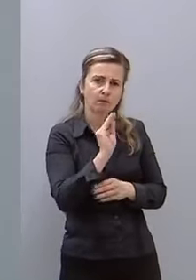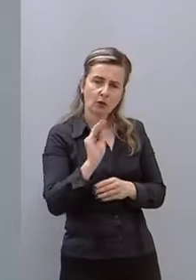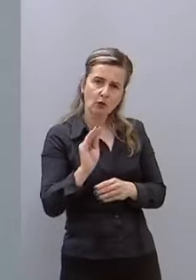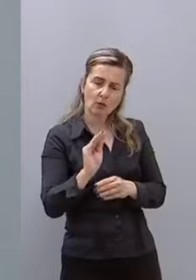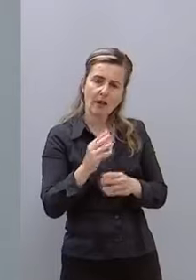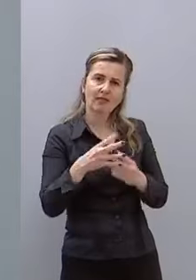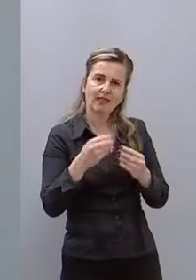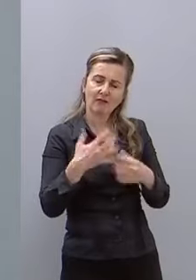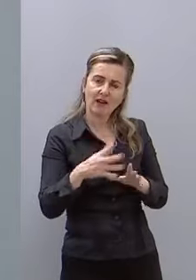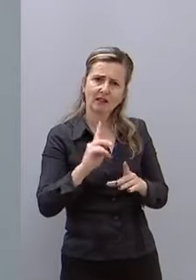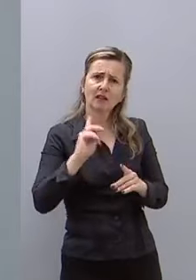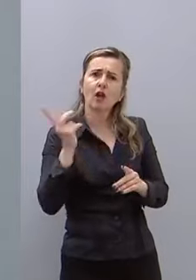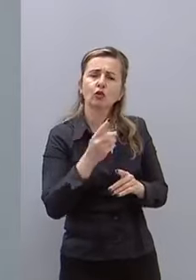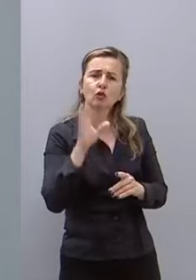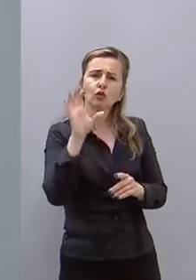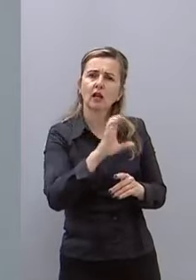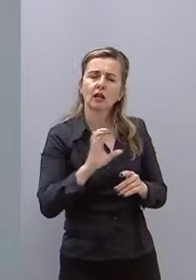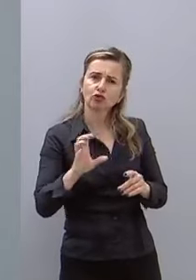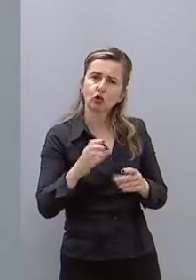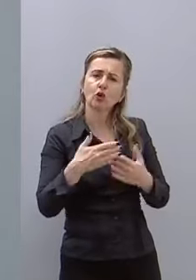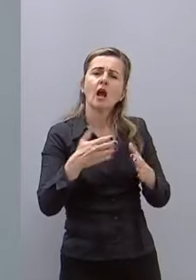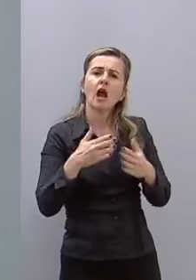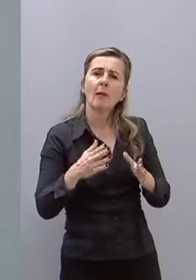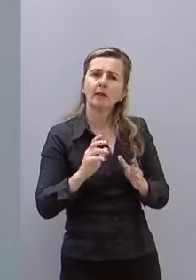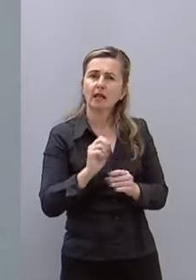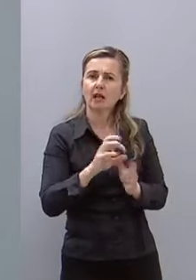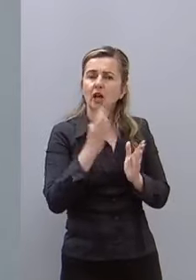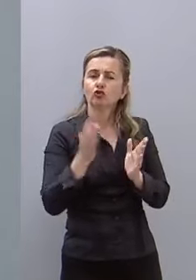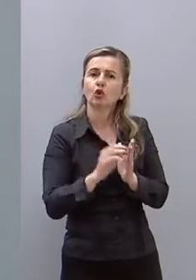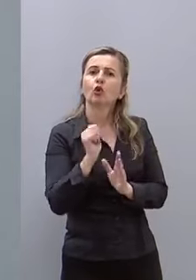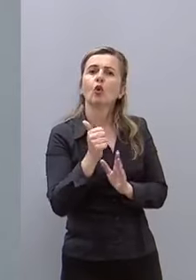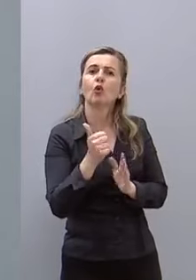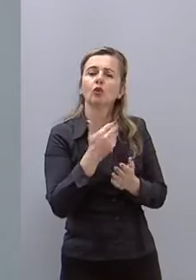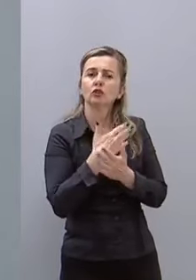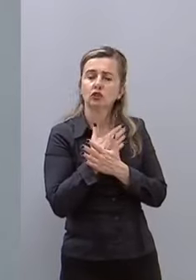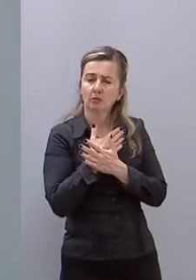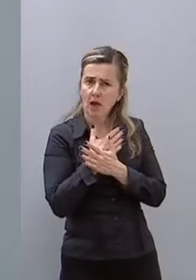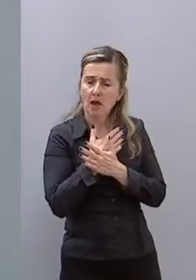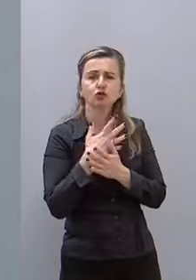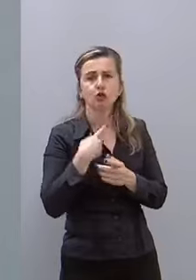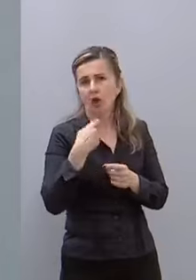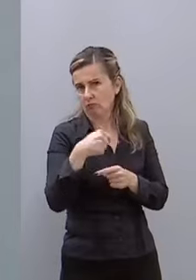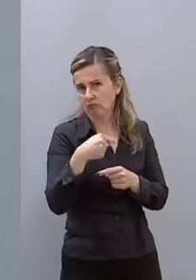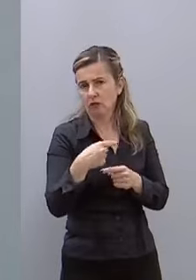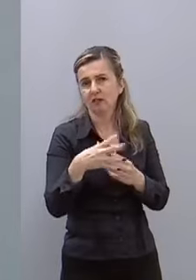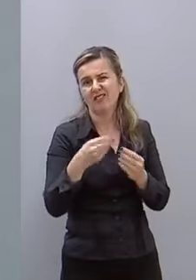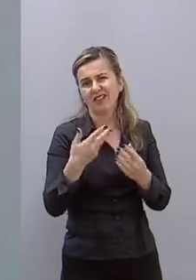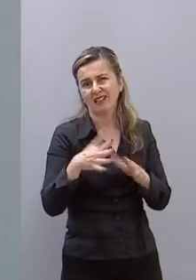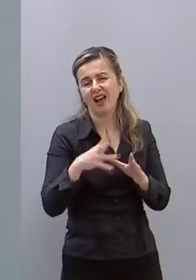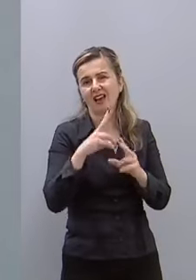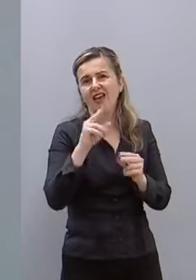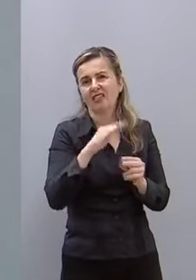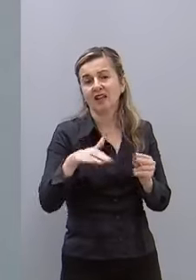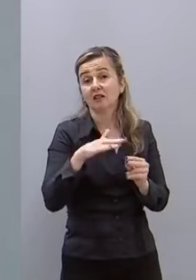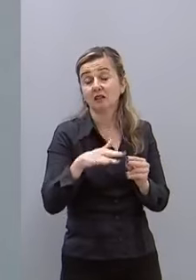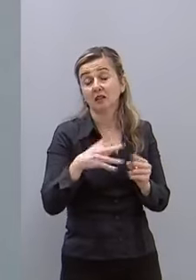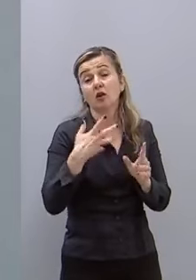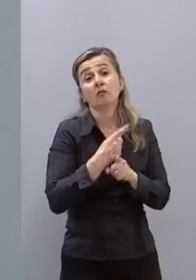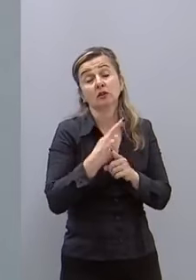tutte le regioni di aprire la 11 negozi al dettaglio è questo a quella fatta anche dal dal trentino occorrerà vedere se il governo